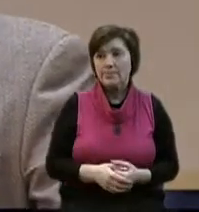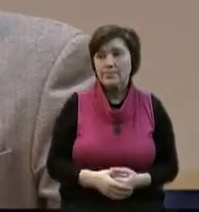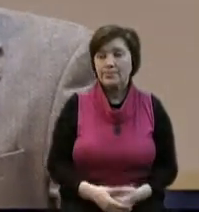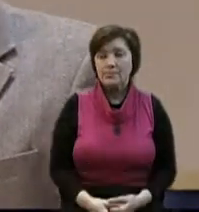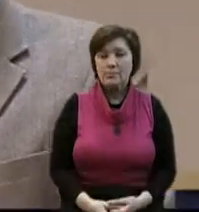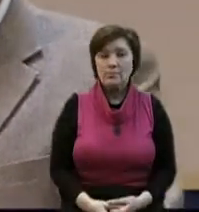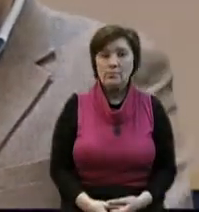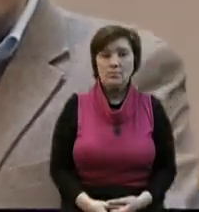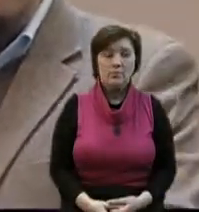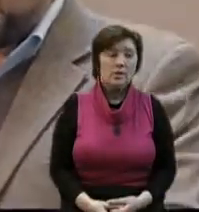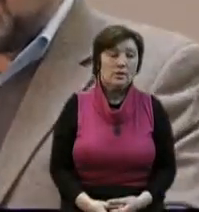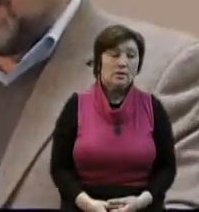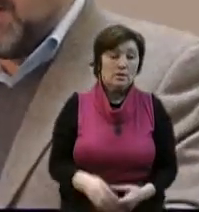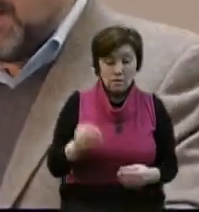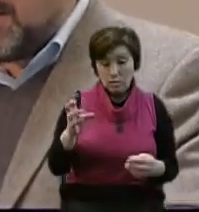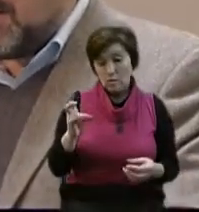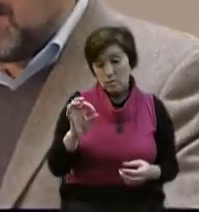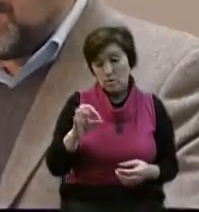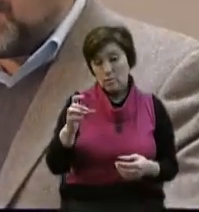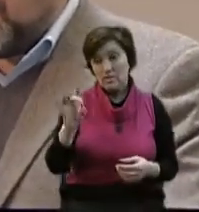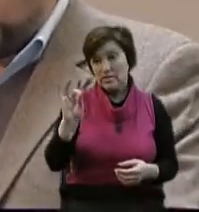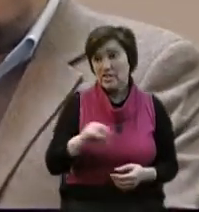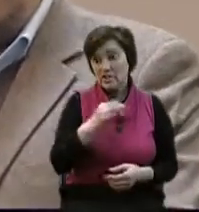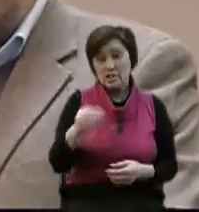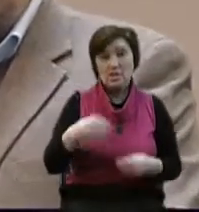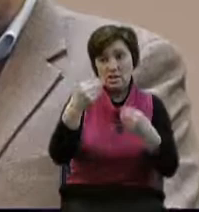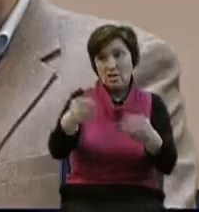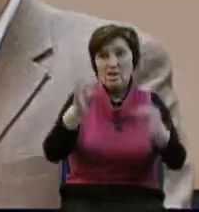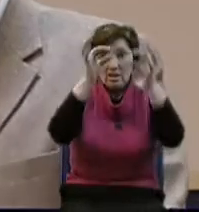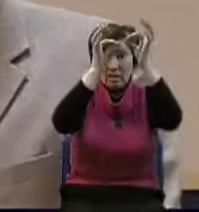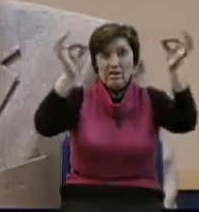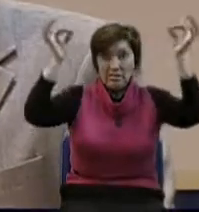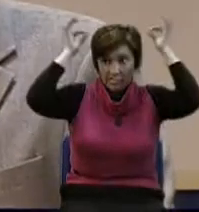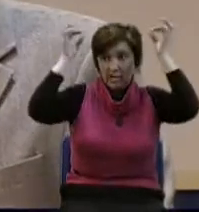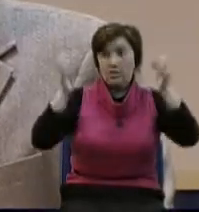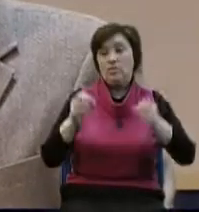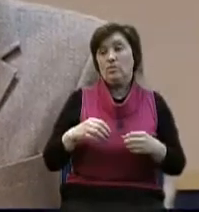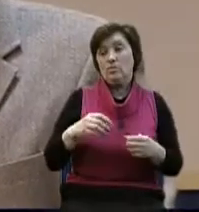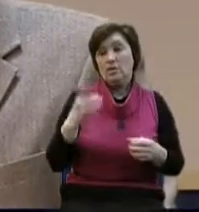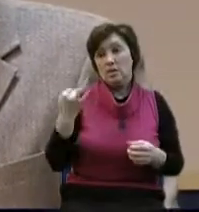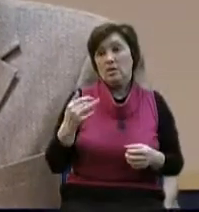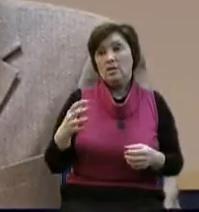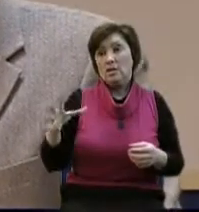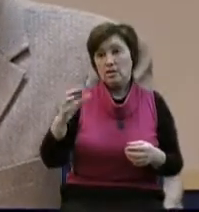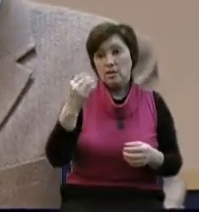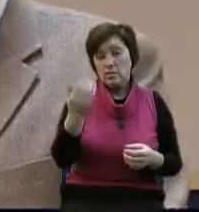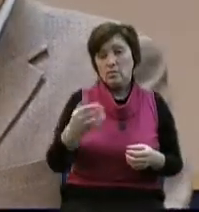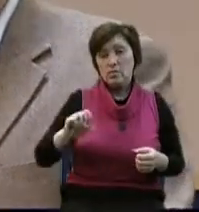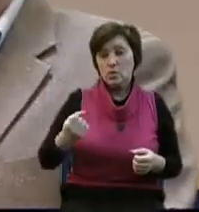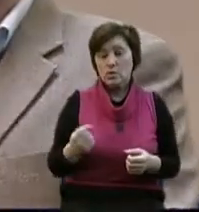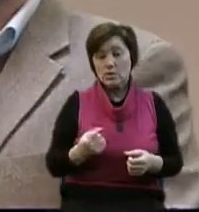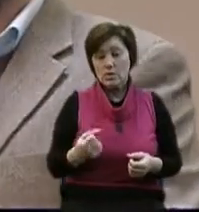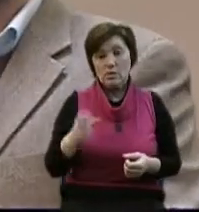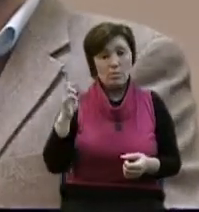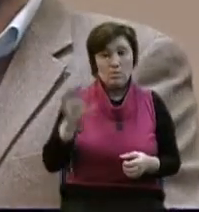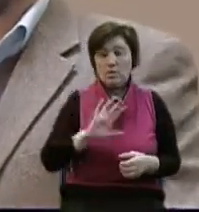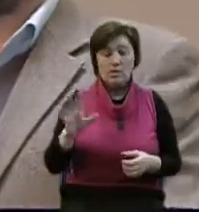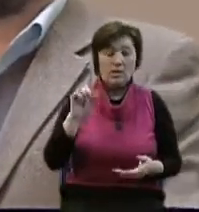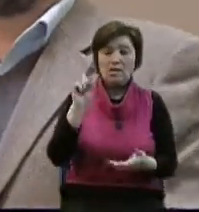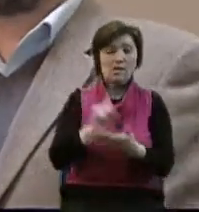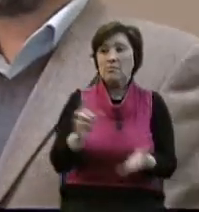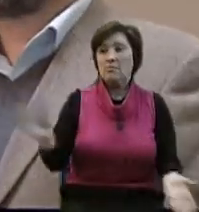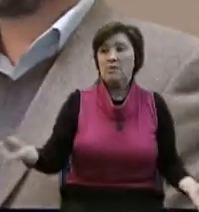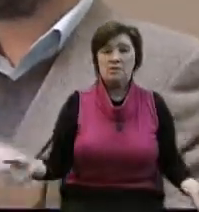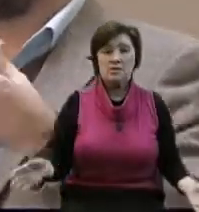что Авимелех дал эти 12 хлебов Давиду и его спутникам, и Бог не запретил, или